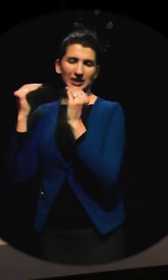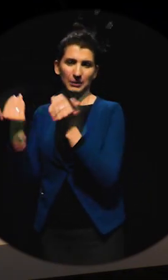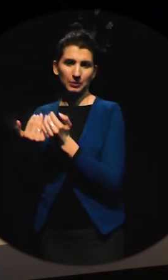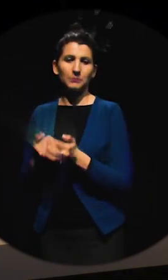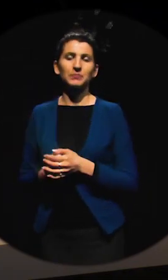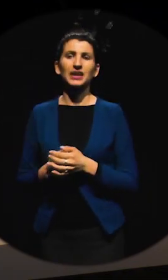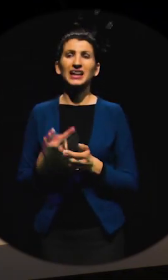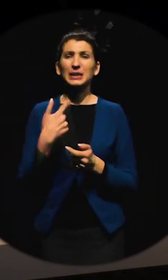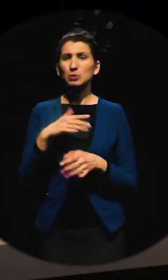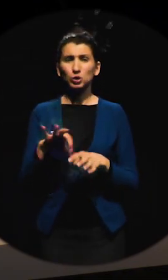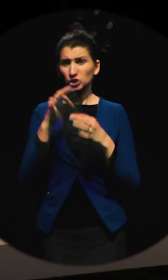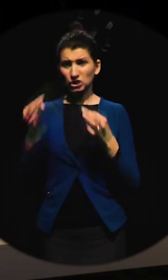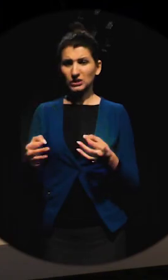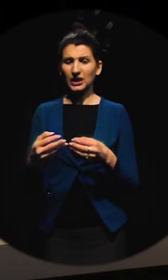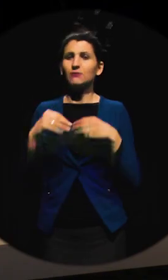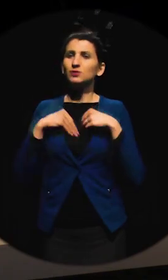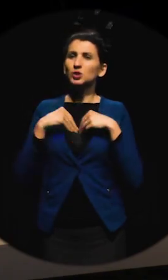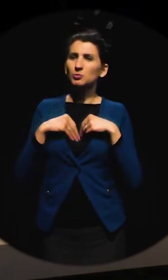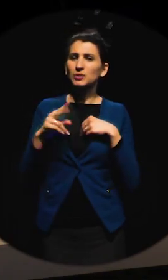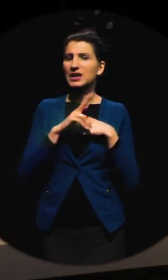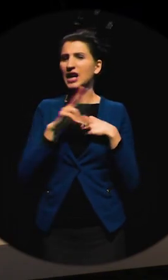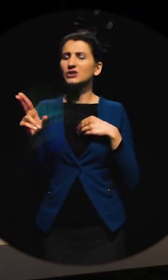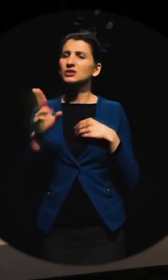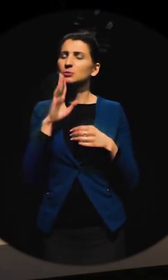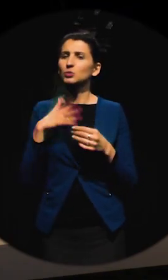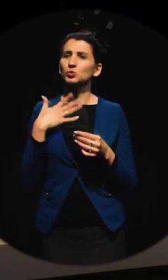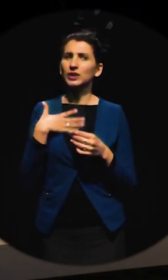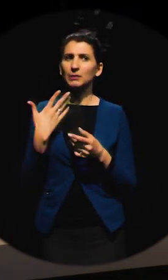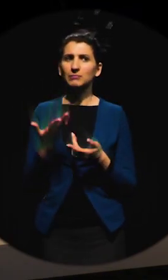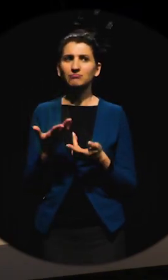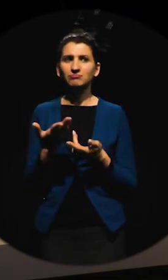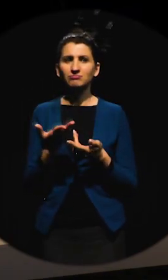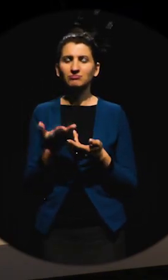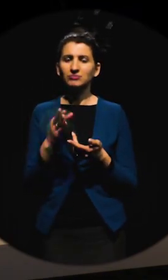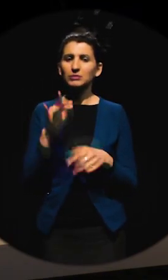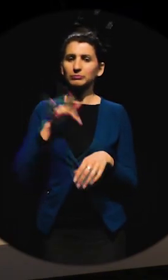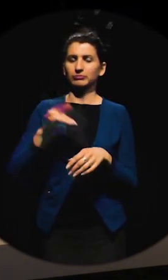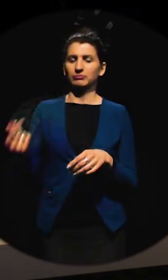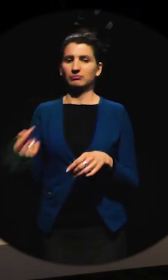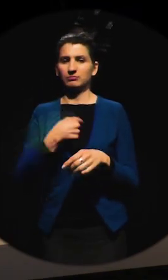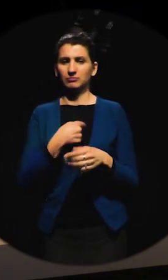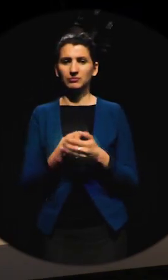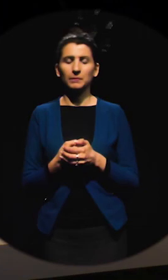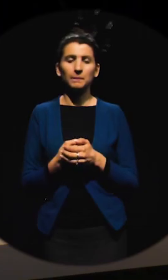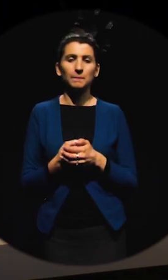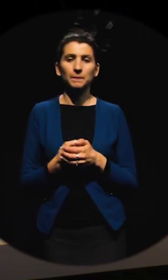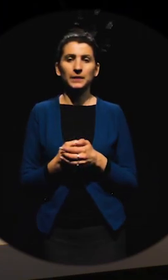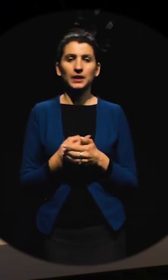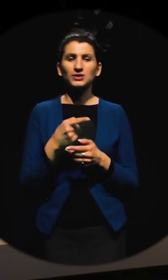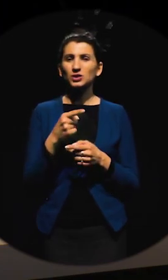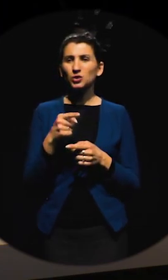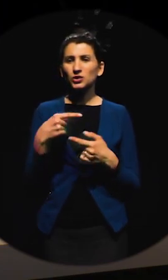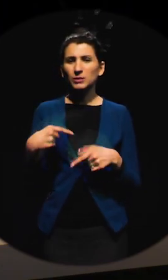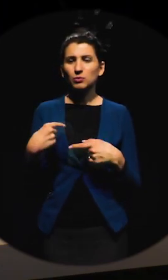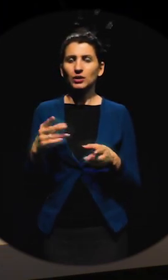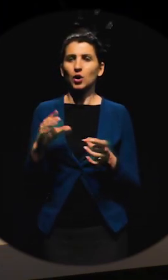nosiliśmy w sobie i do tej pory ja noszę w sobie mocny ślad tego, więc też totalnie był już inny początek, zero. Że